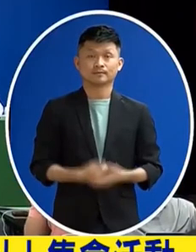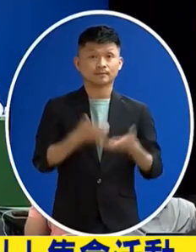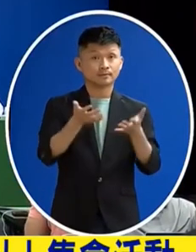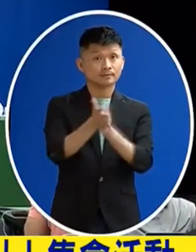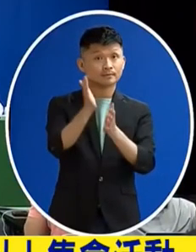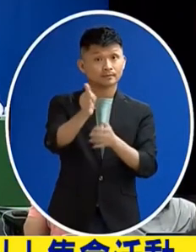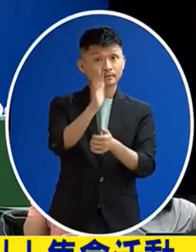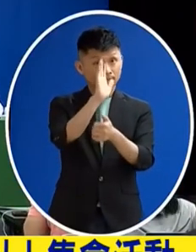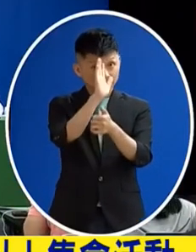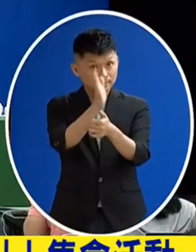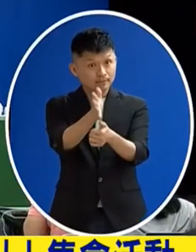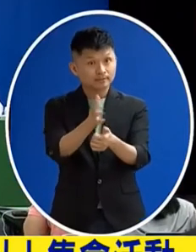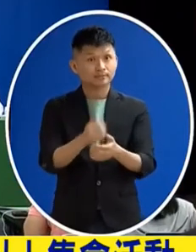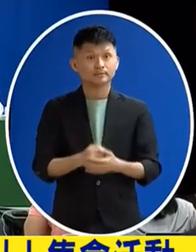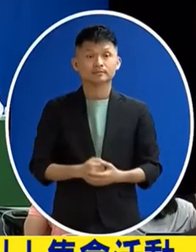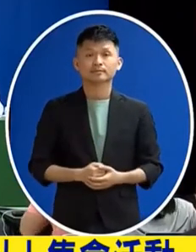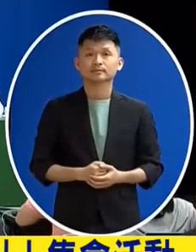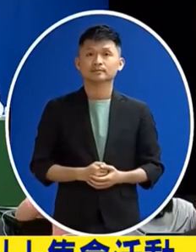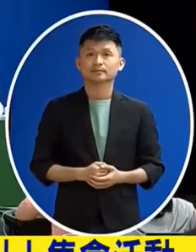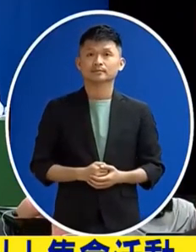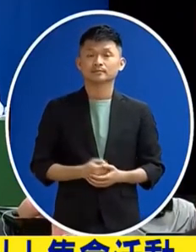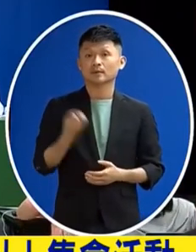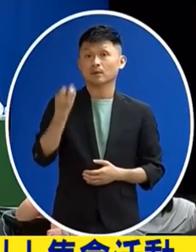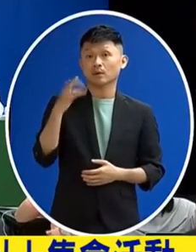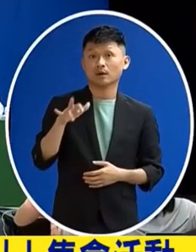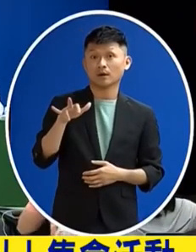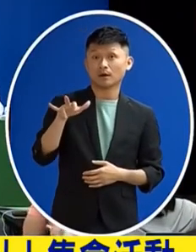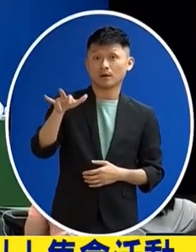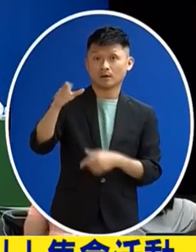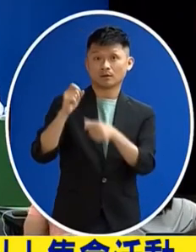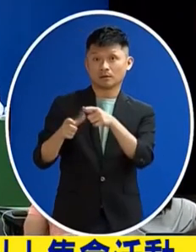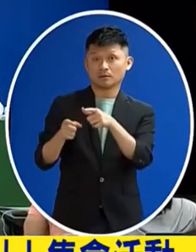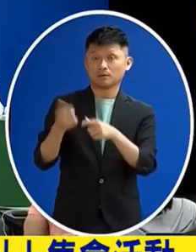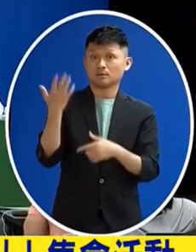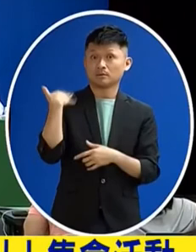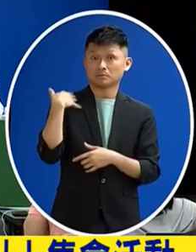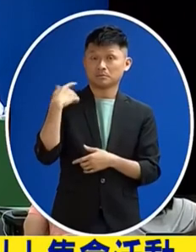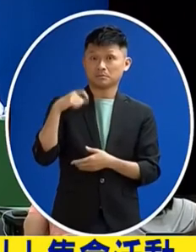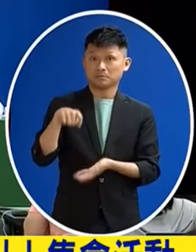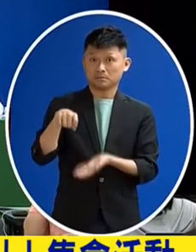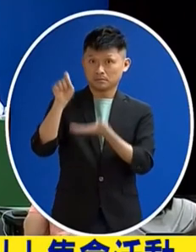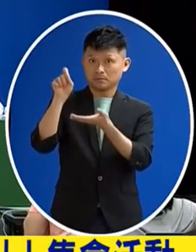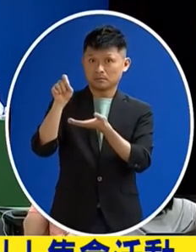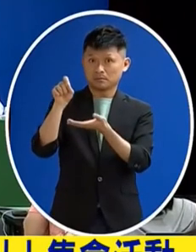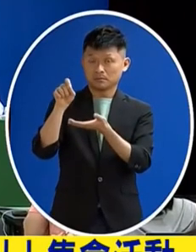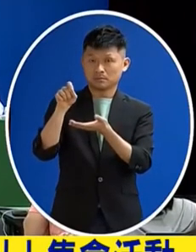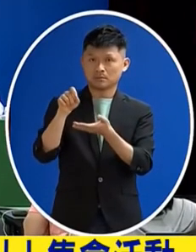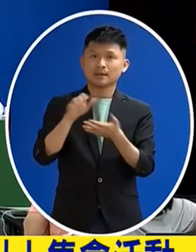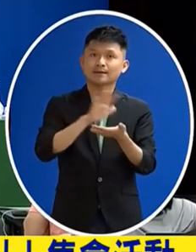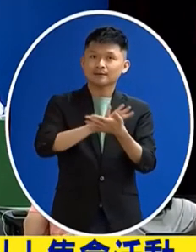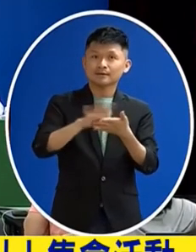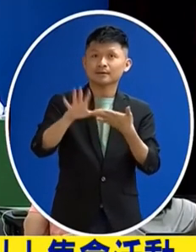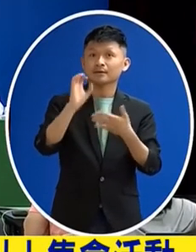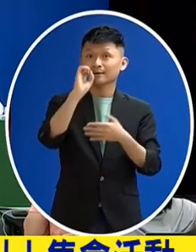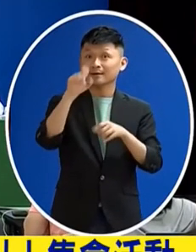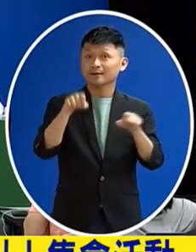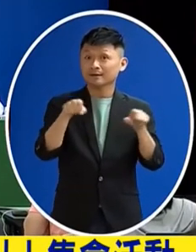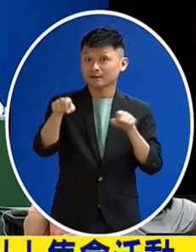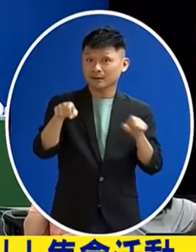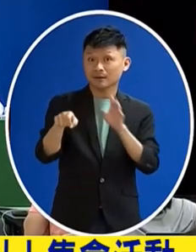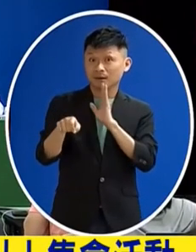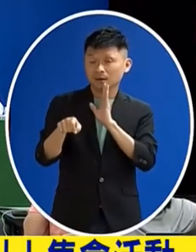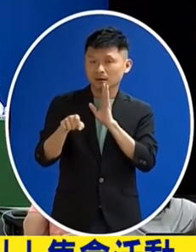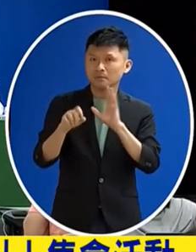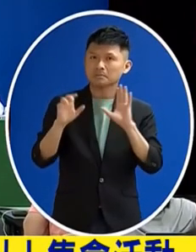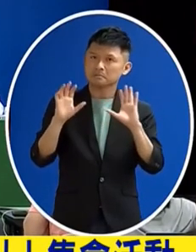部长想问一下，就是说在华航这一边当初有说现在因为有清零计划的关系，所以运